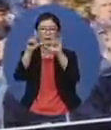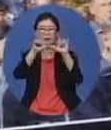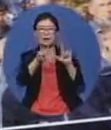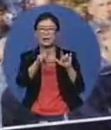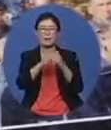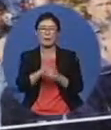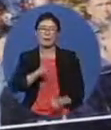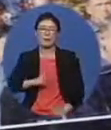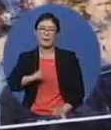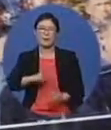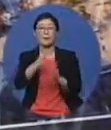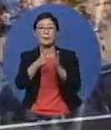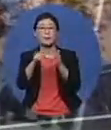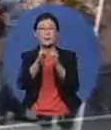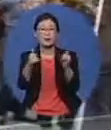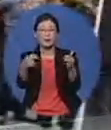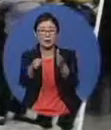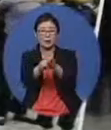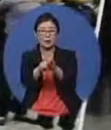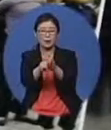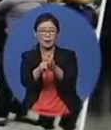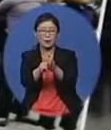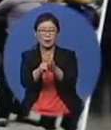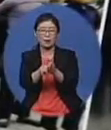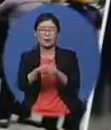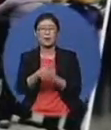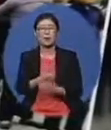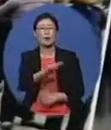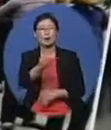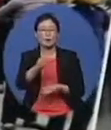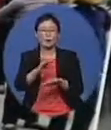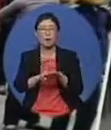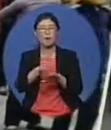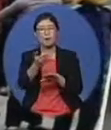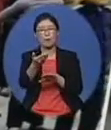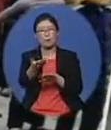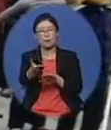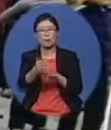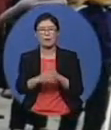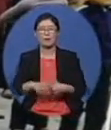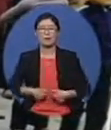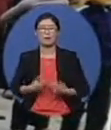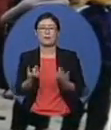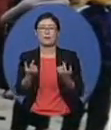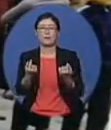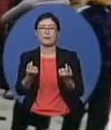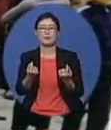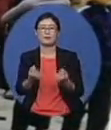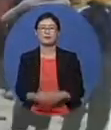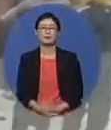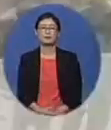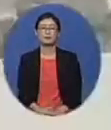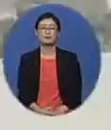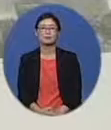피해 생존자들을 위해 이제 우리가 먼저 손을 내밀어야 하는 건 아닌지 독자들에게 넌지시